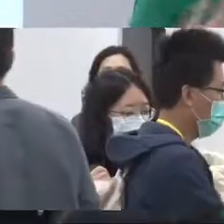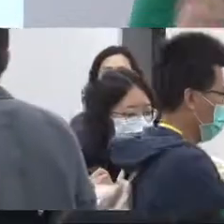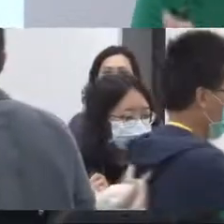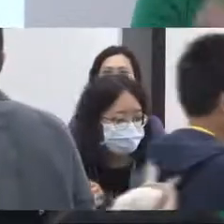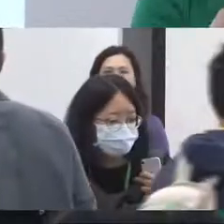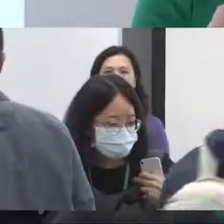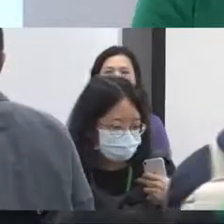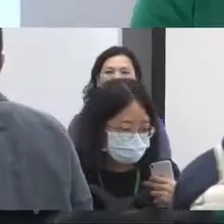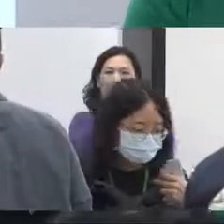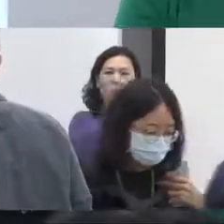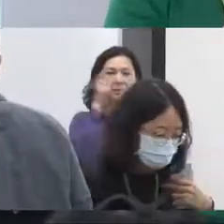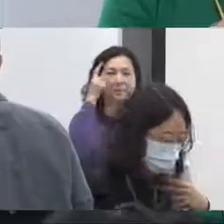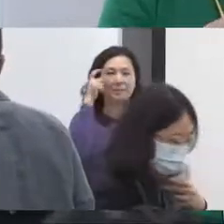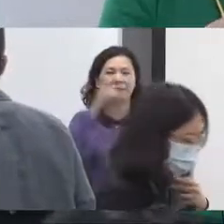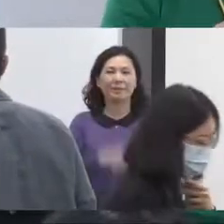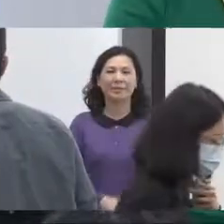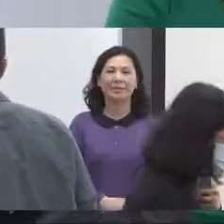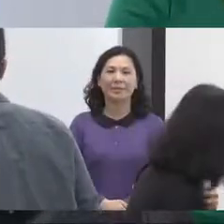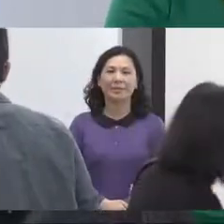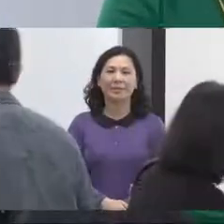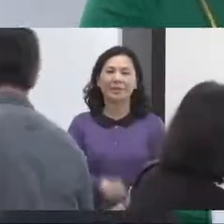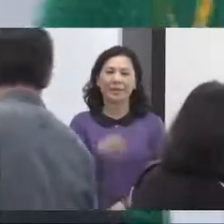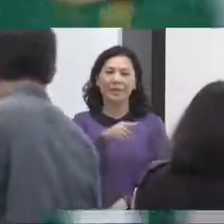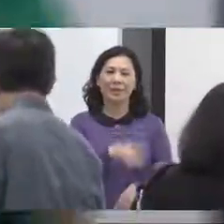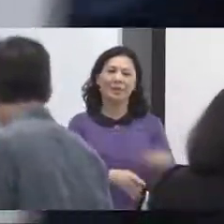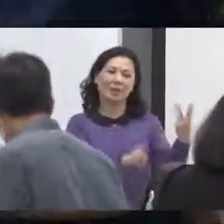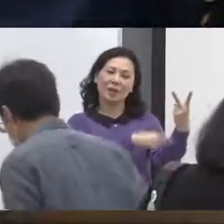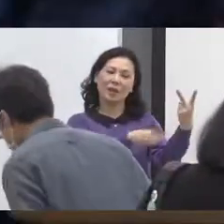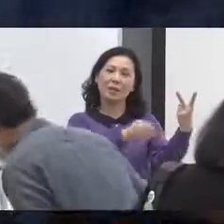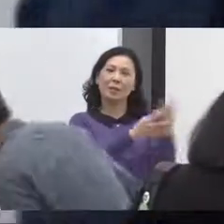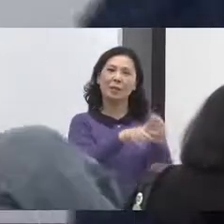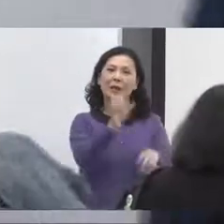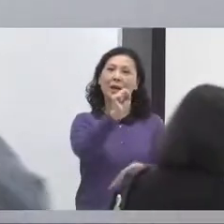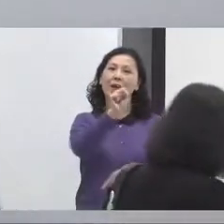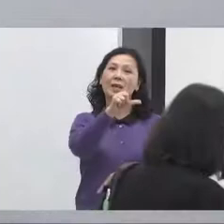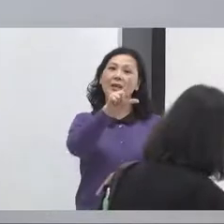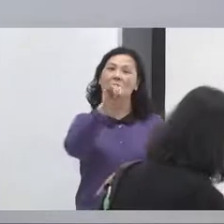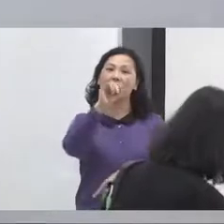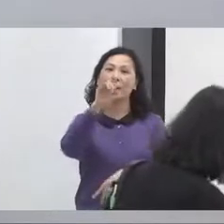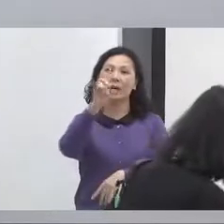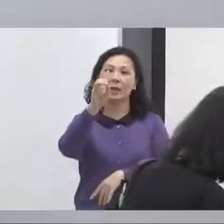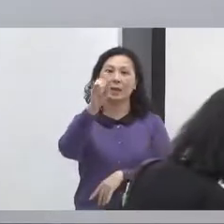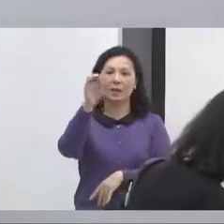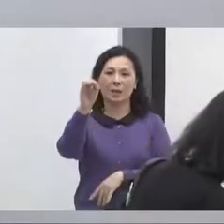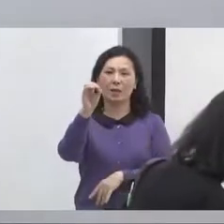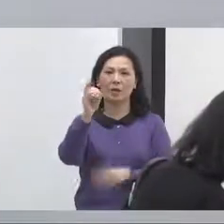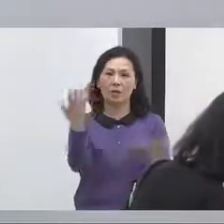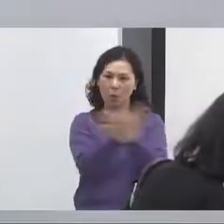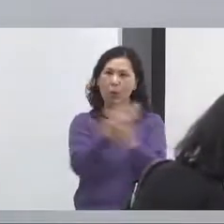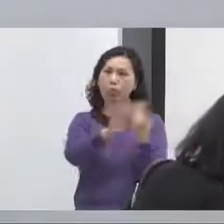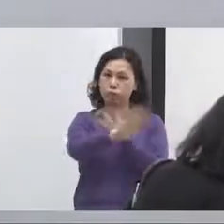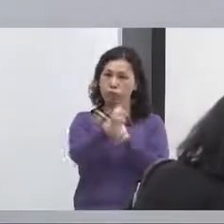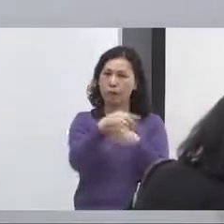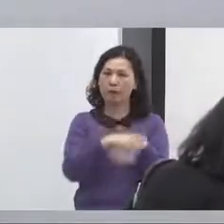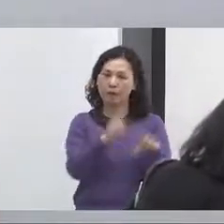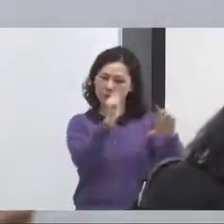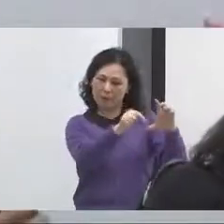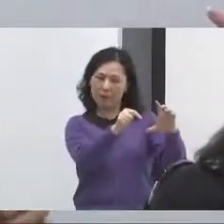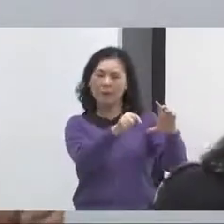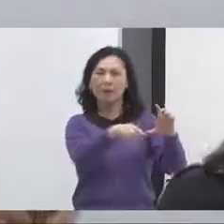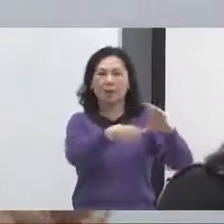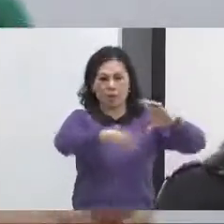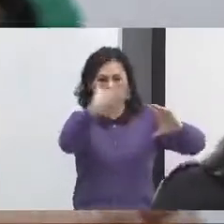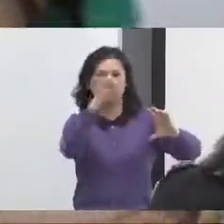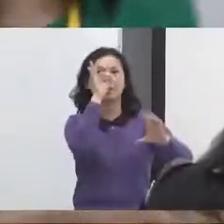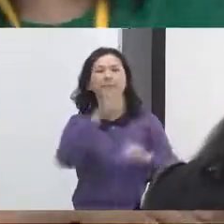OK， 不好意思，他们两个是另外一个 slide， 请大家点进去那个议程里面看一下。好，然后